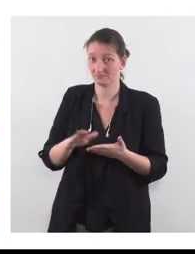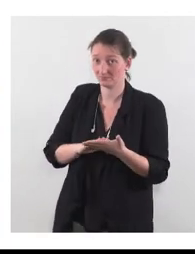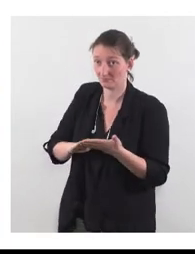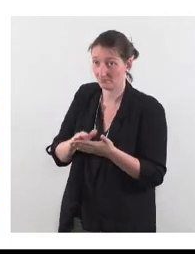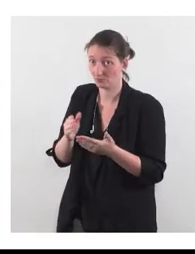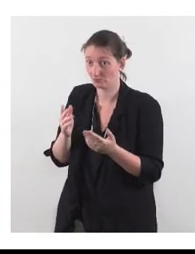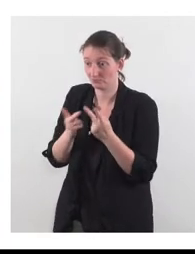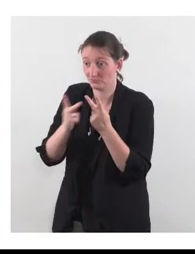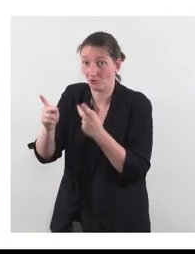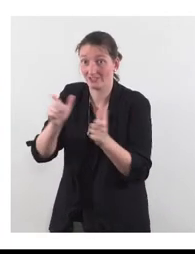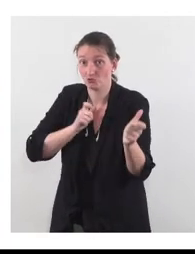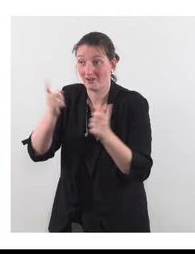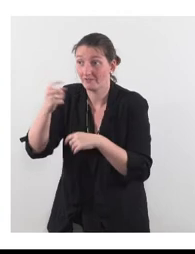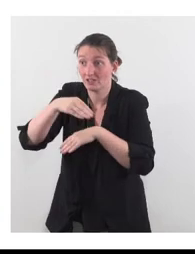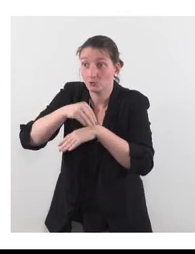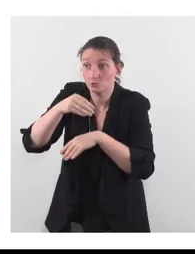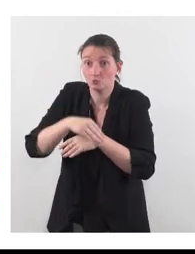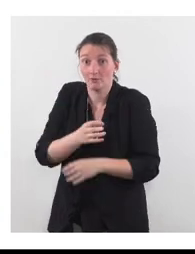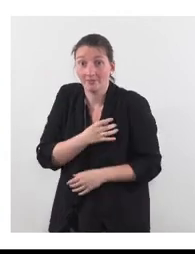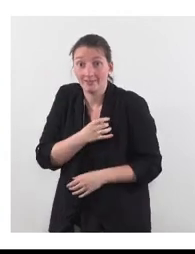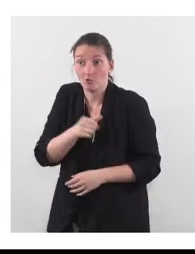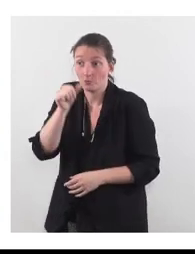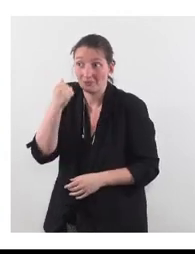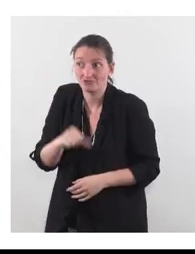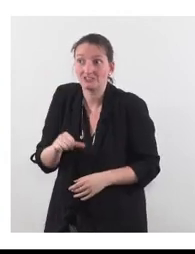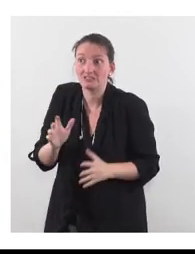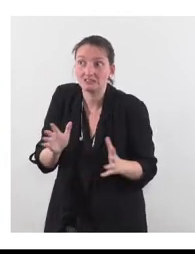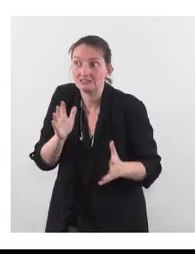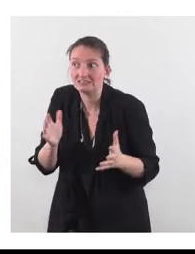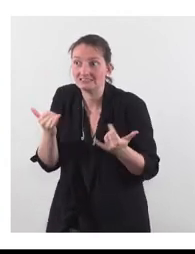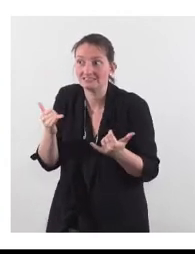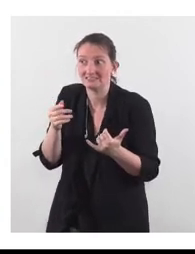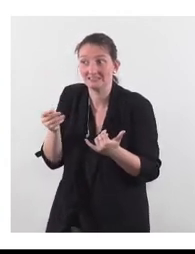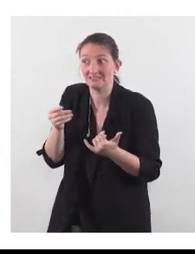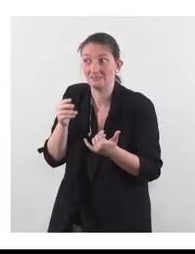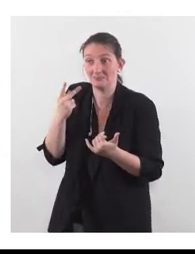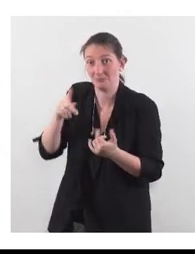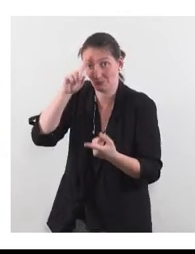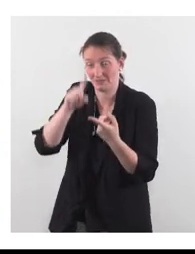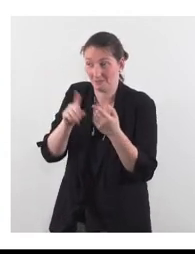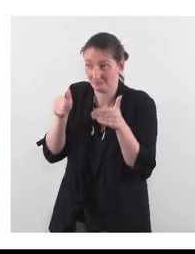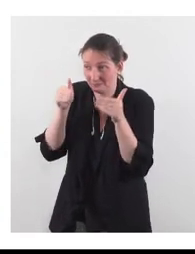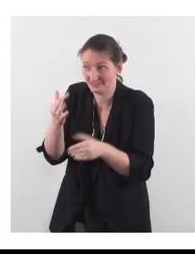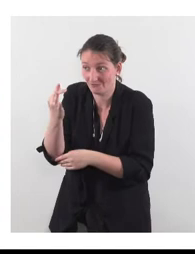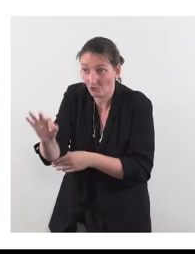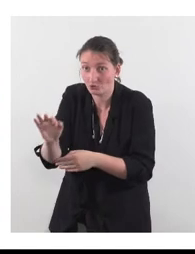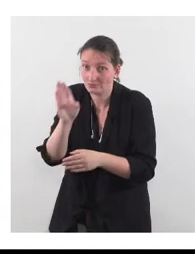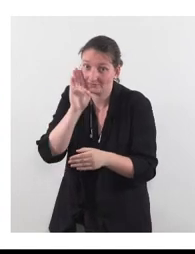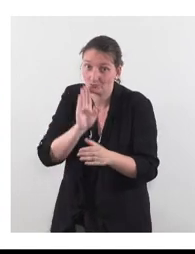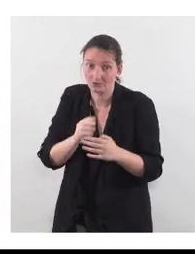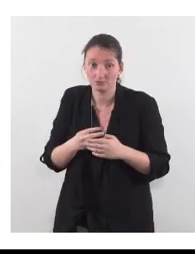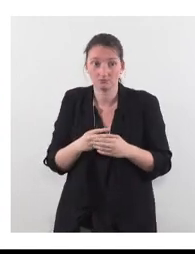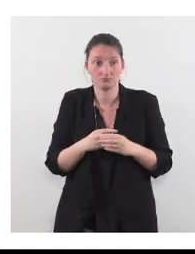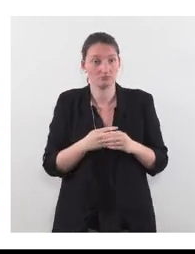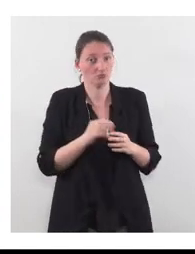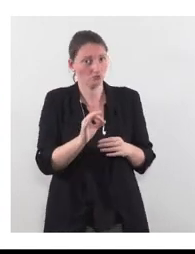Oui, Landais. Bien sûr, madame. Voilà. Bien sûr, mais il n'y a pas que. Oui, mais non, je sais qu'il n'y a pas que, mais juste s'il vous plaît, laissez le. Non, mais bien sûr. Mais, et